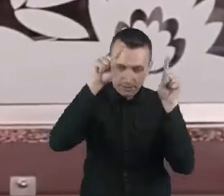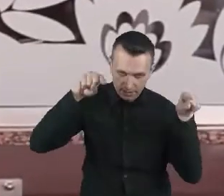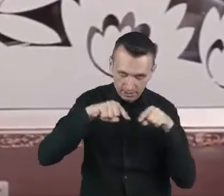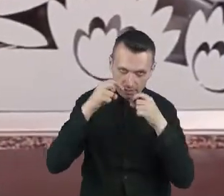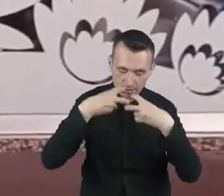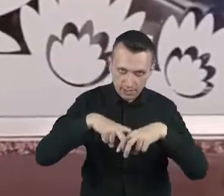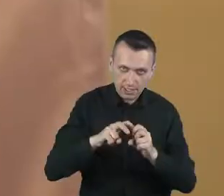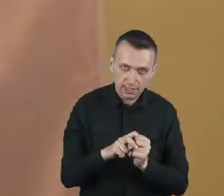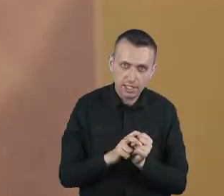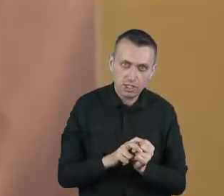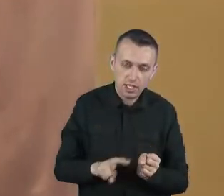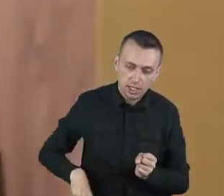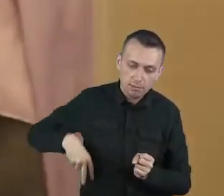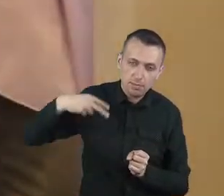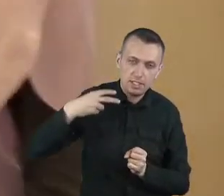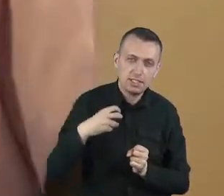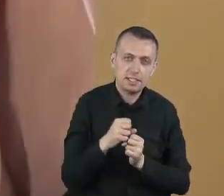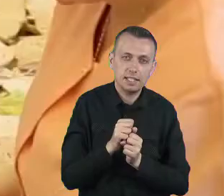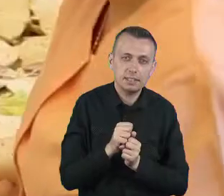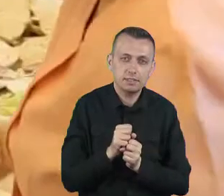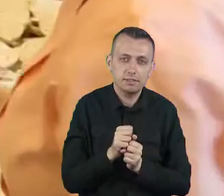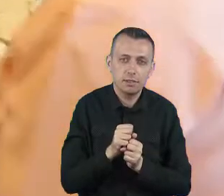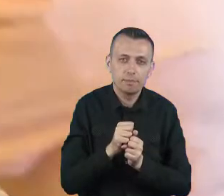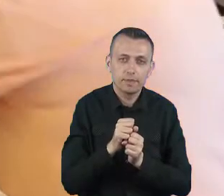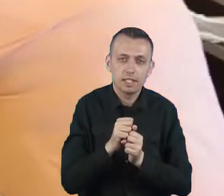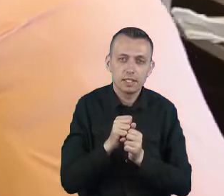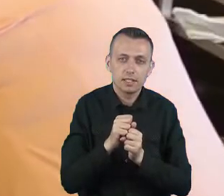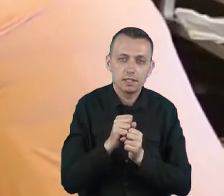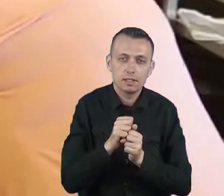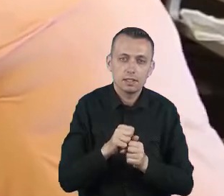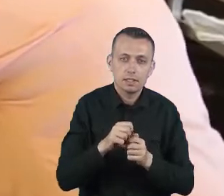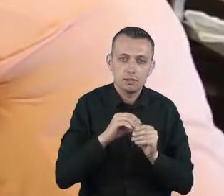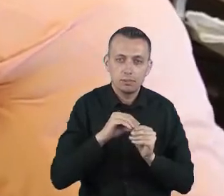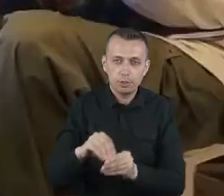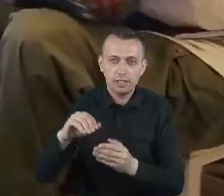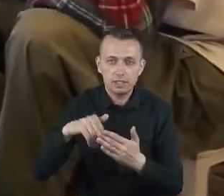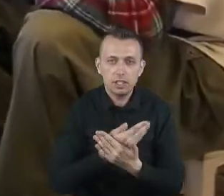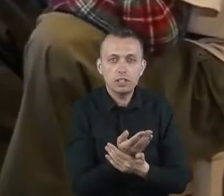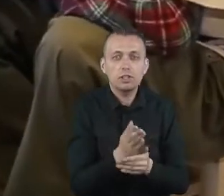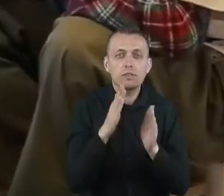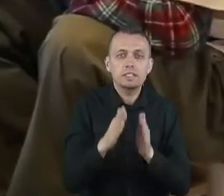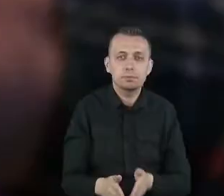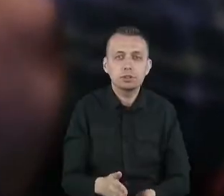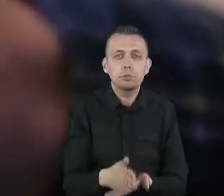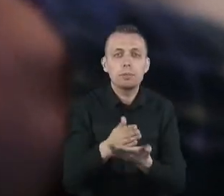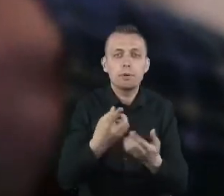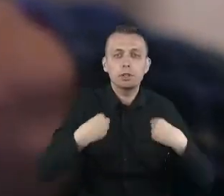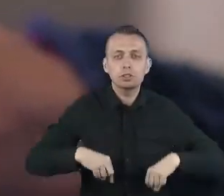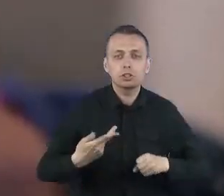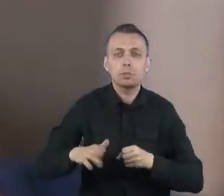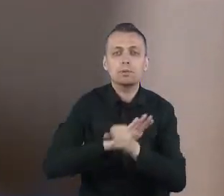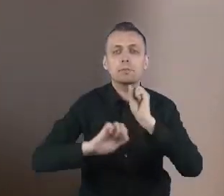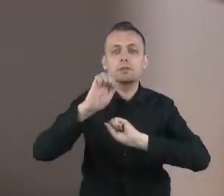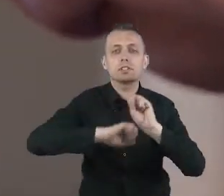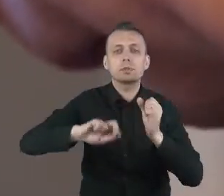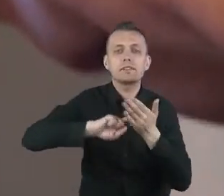i Polityki Społecznej, z myślą o ułatwieniu funkcjonowania spółdzielni socjalnej wprowadzono nowe instrumenty wsparcia dla osób niepełnosprawnych.